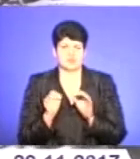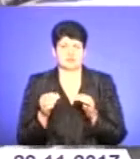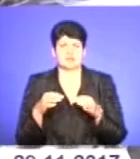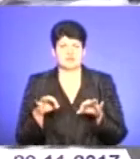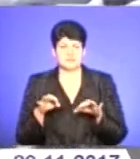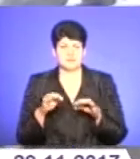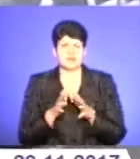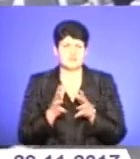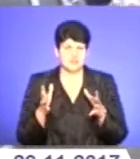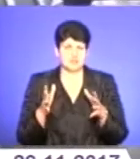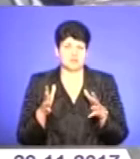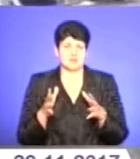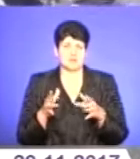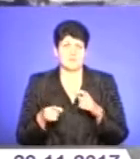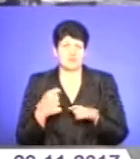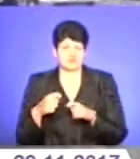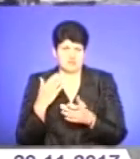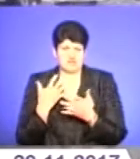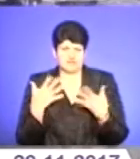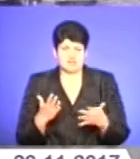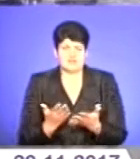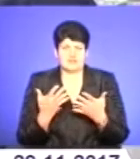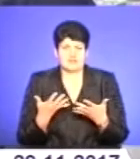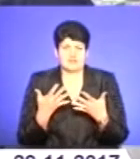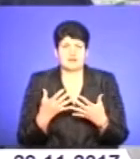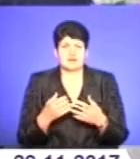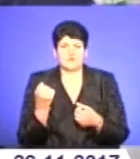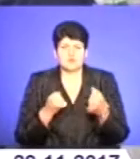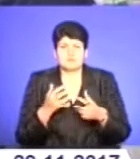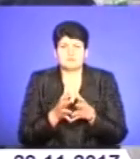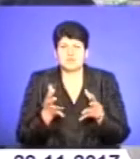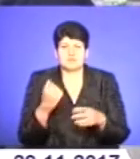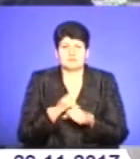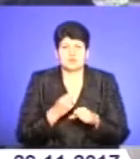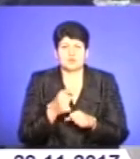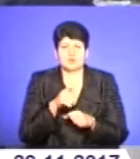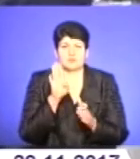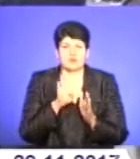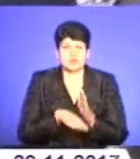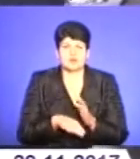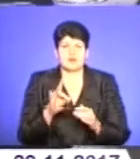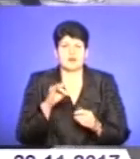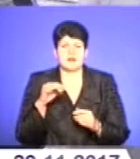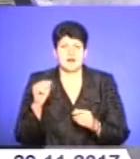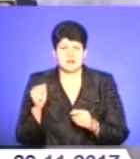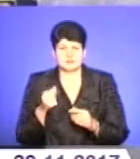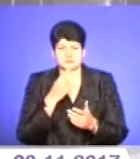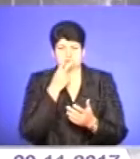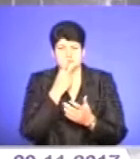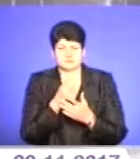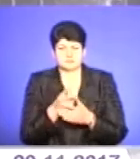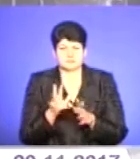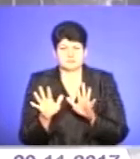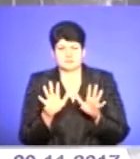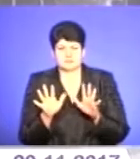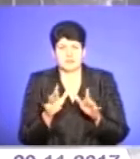типові порушення, які вже вдалося встановити, водії перепрацьовують і, як результат, у них погіршується реакція та концентрація.